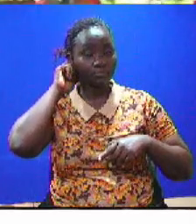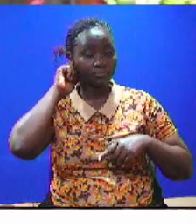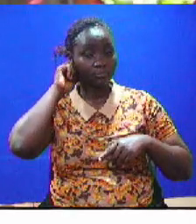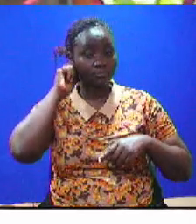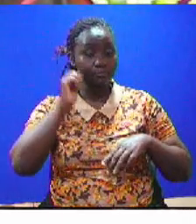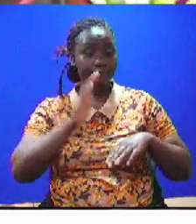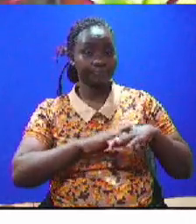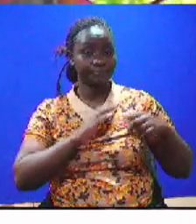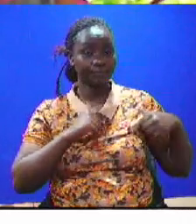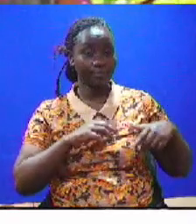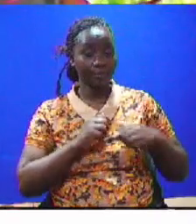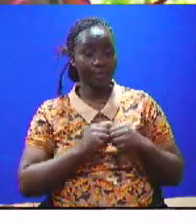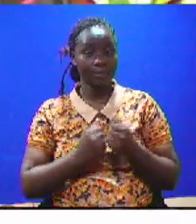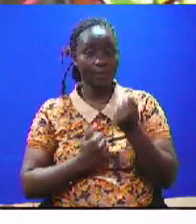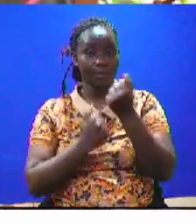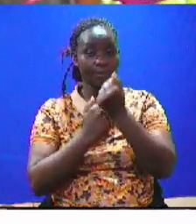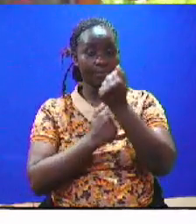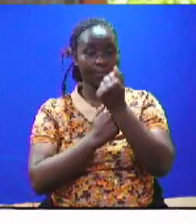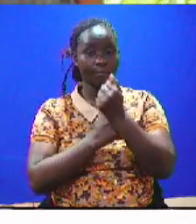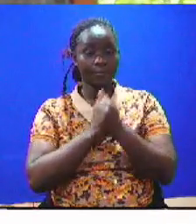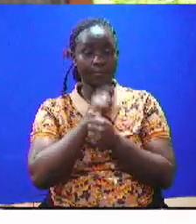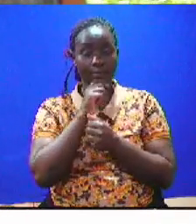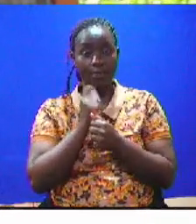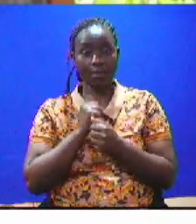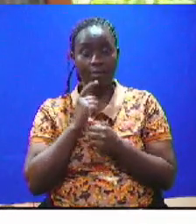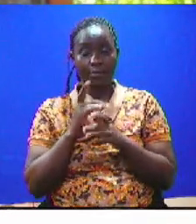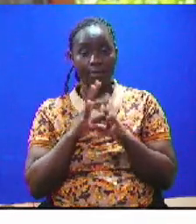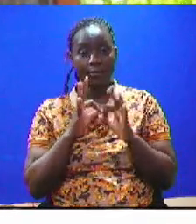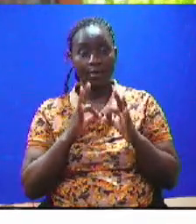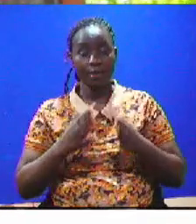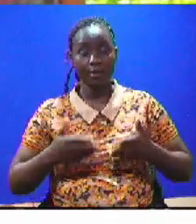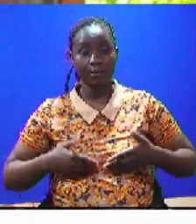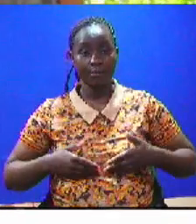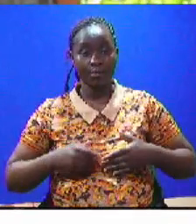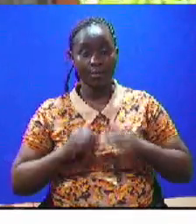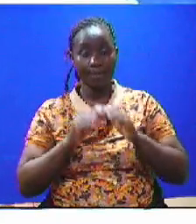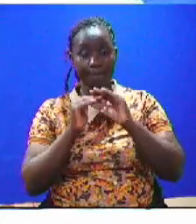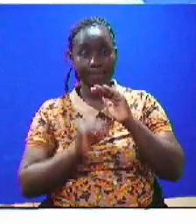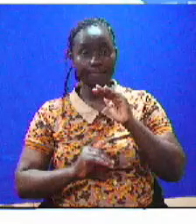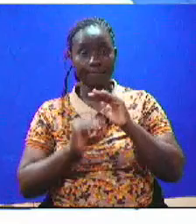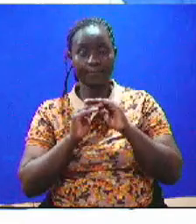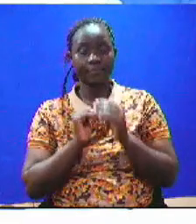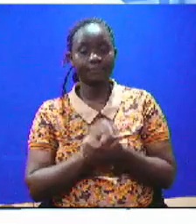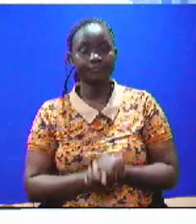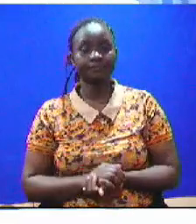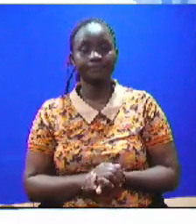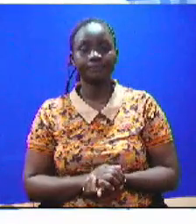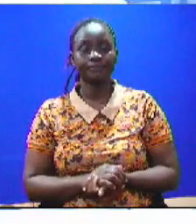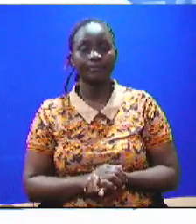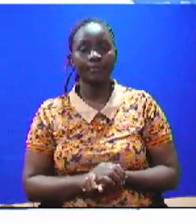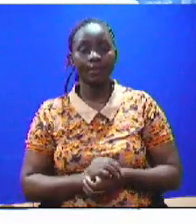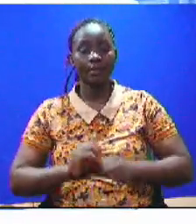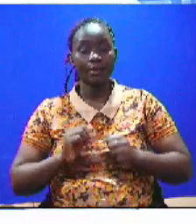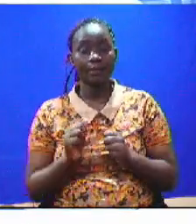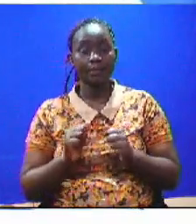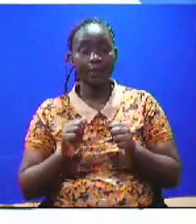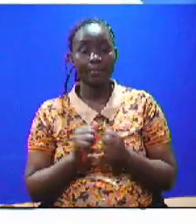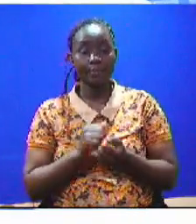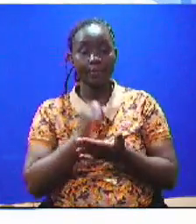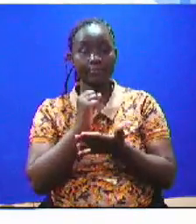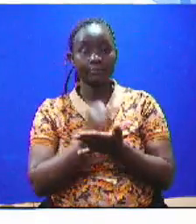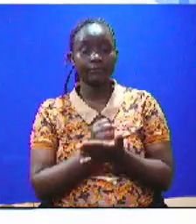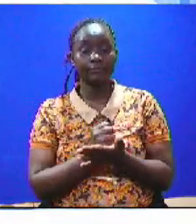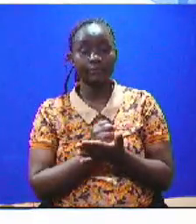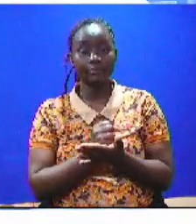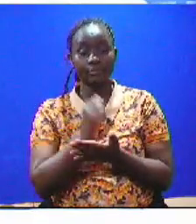Joshua Makori, omo sayo buwato moyo buu wanchansa bantubari no konyora wansi. Twago kiri une stage